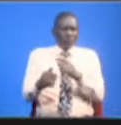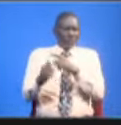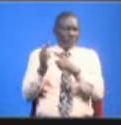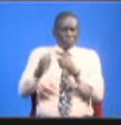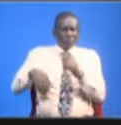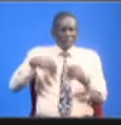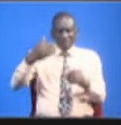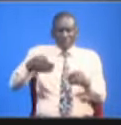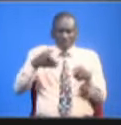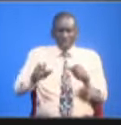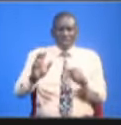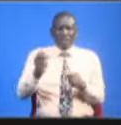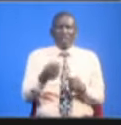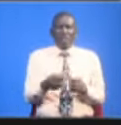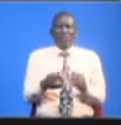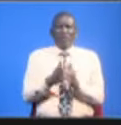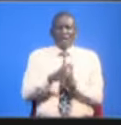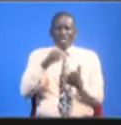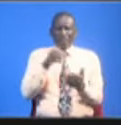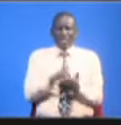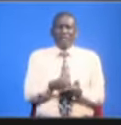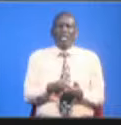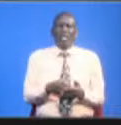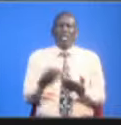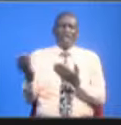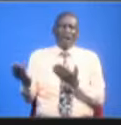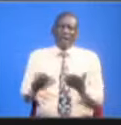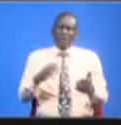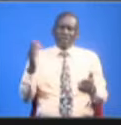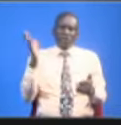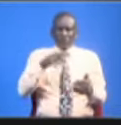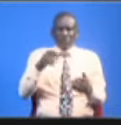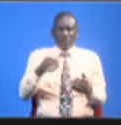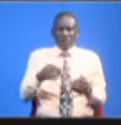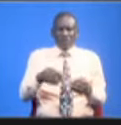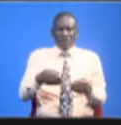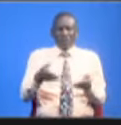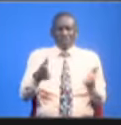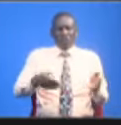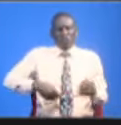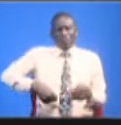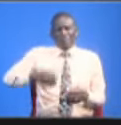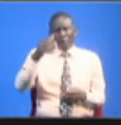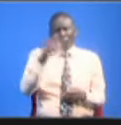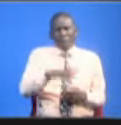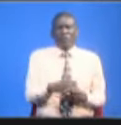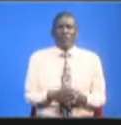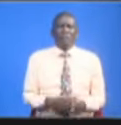na tukaweze kumaliza hii mambo ya compensation once and for all.